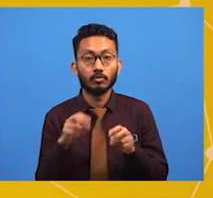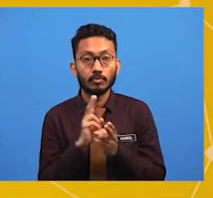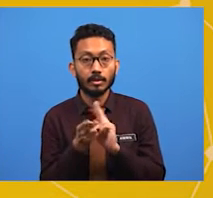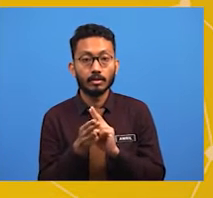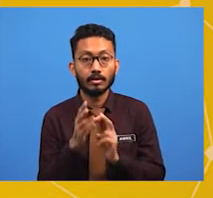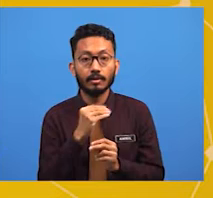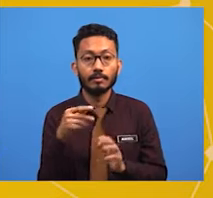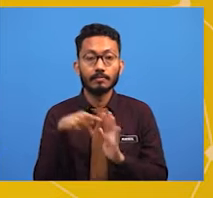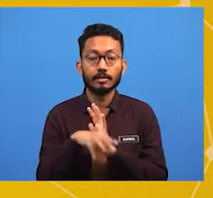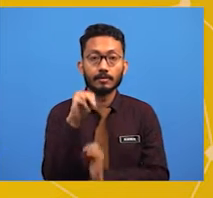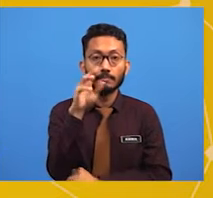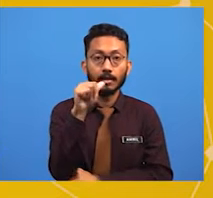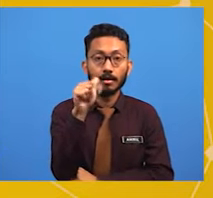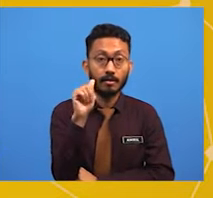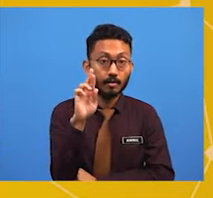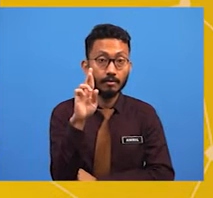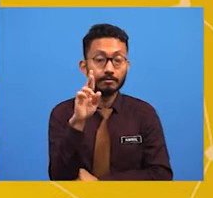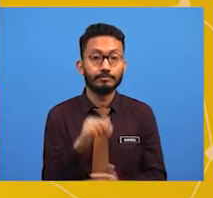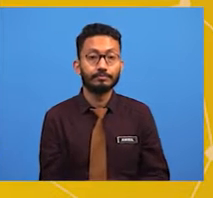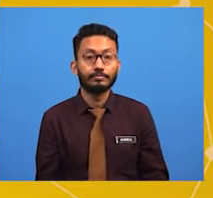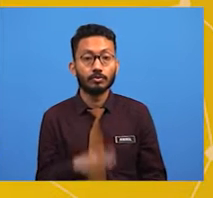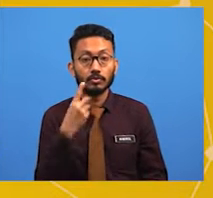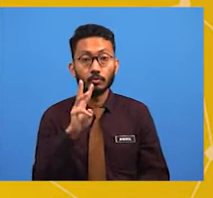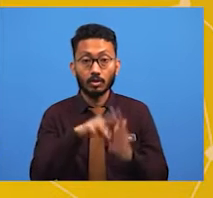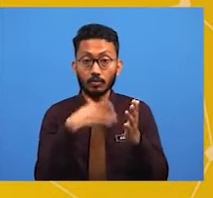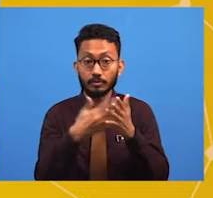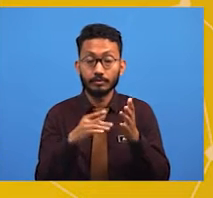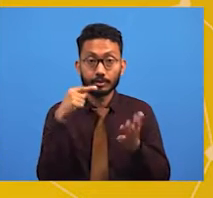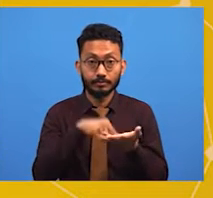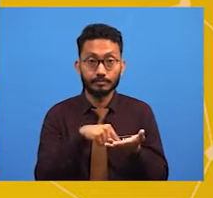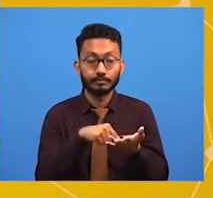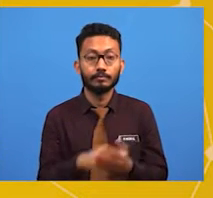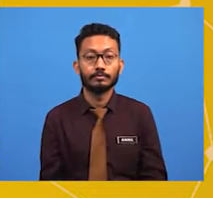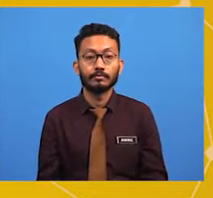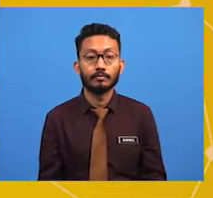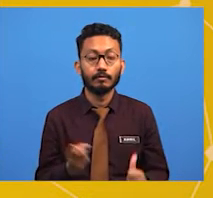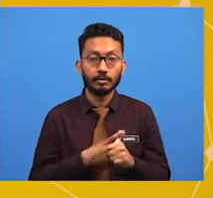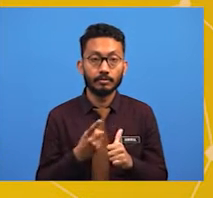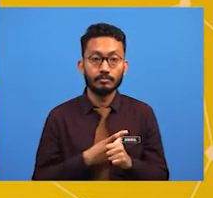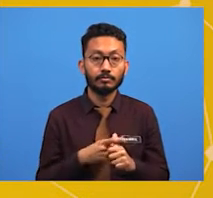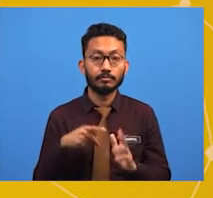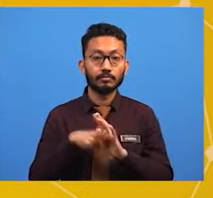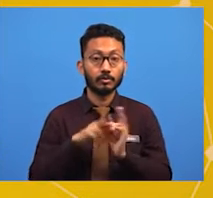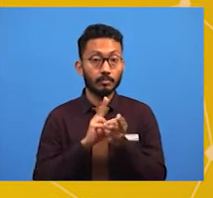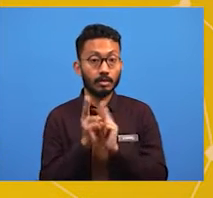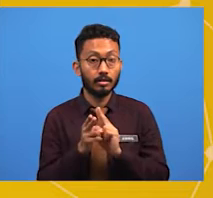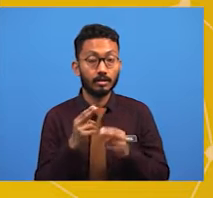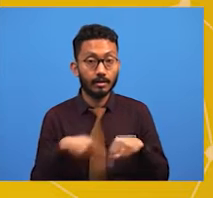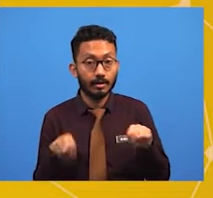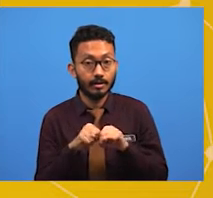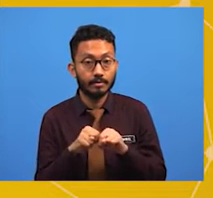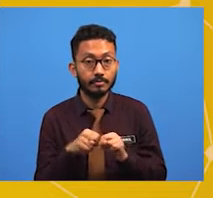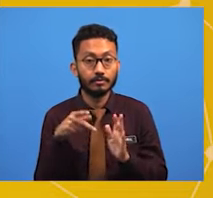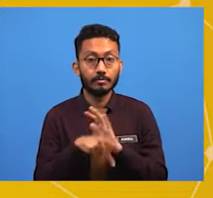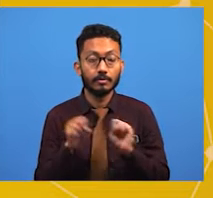pemalar berdasarkan jadual ini. Ciri yang pertama ialah perubahan nilai. Pemboleh